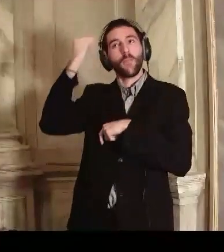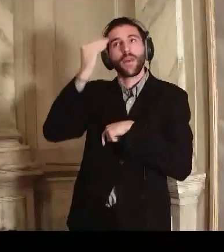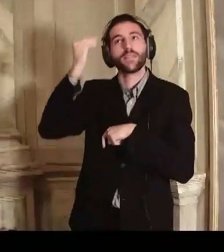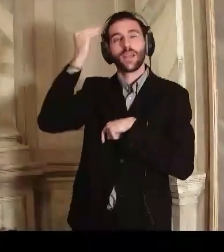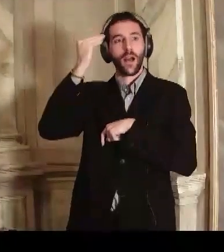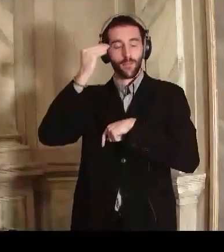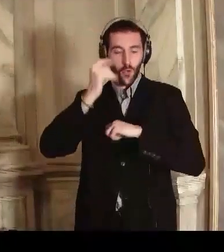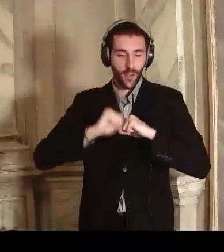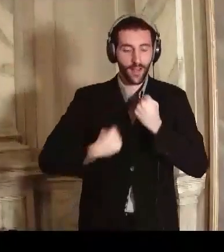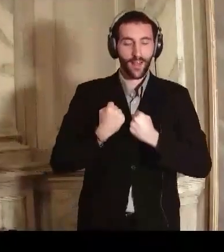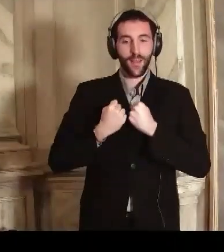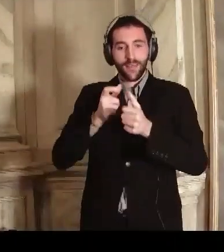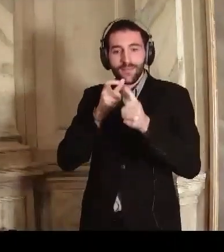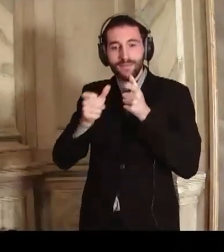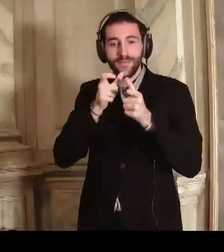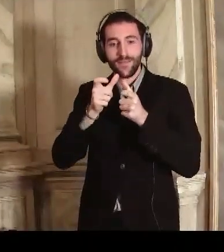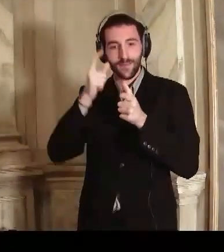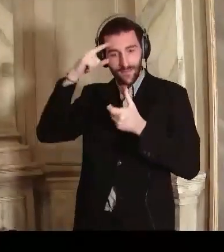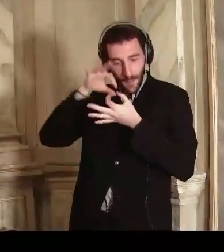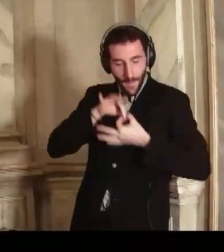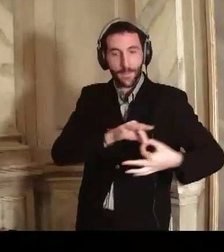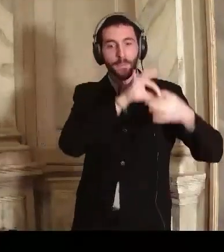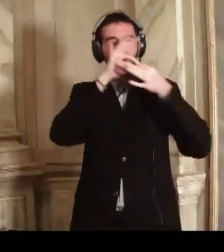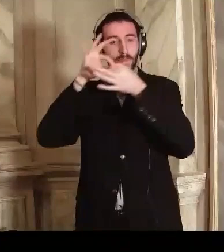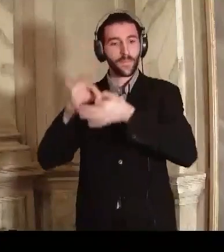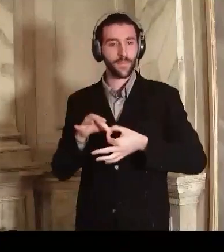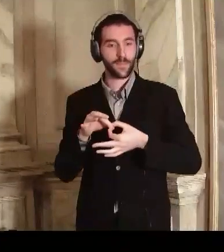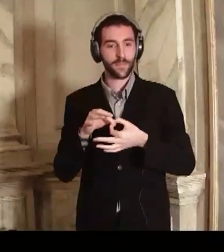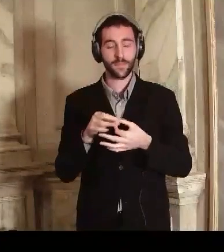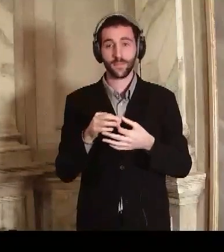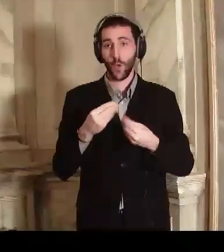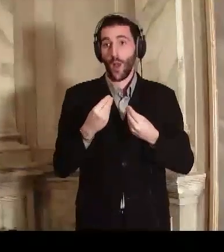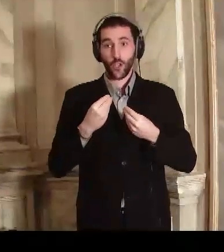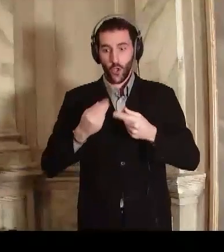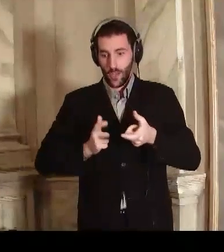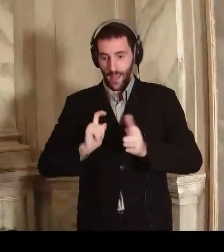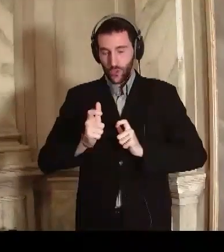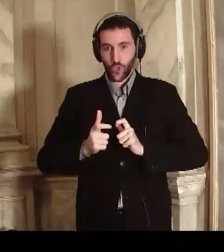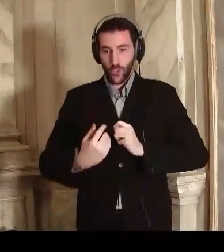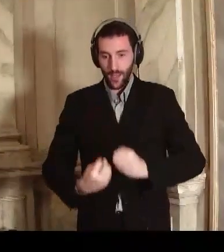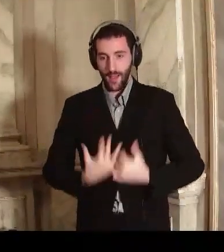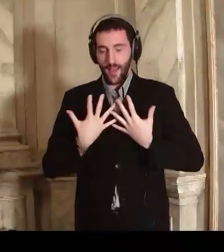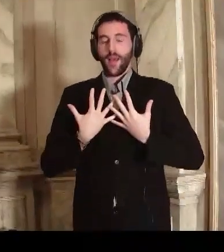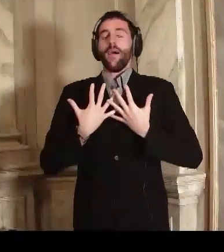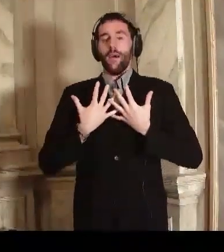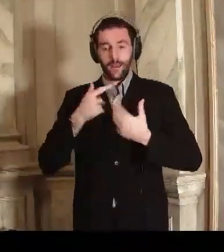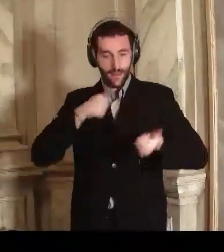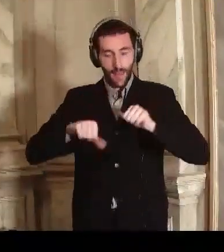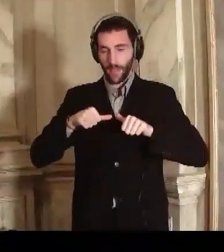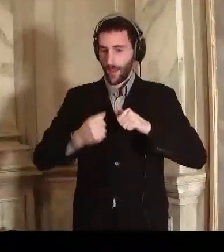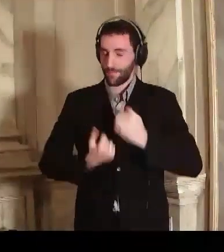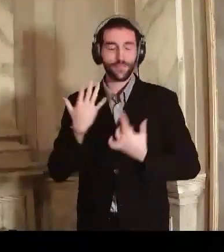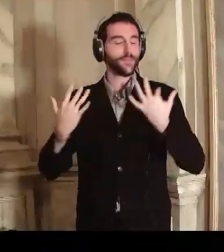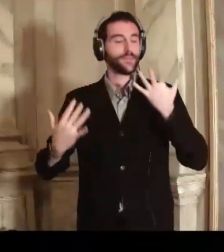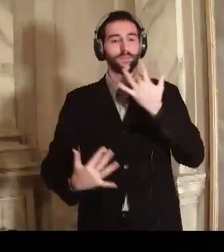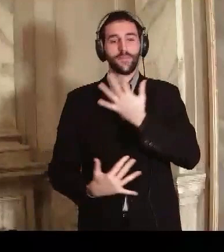parliamo e agiamo. Ci condiziona quasi del tutto ogni volta che sperimentiamo una reazione, un pensiero o un'emozione, spesso senza